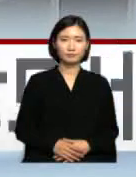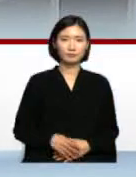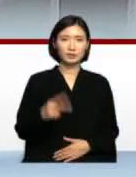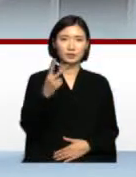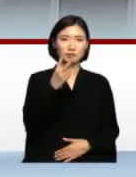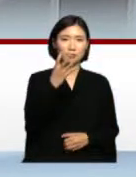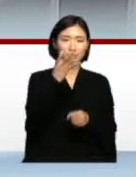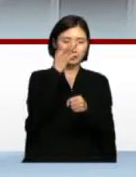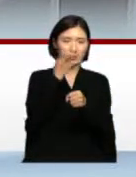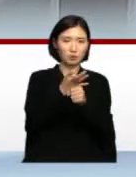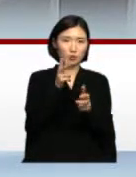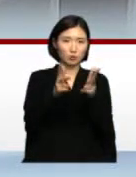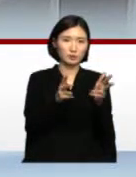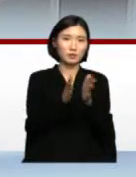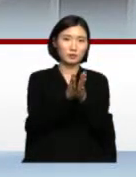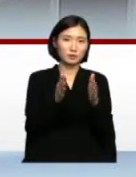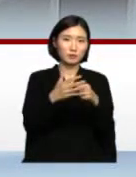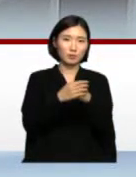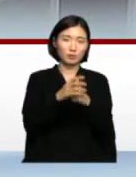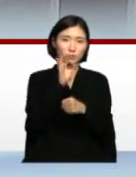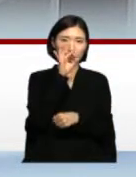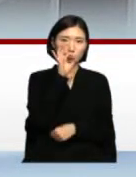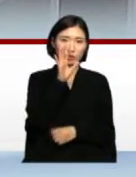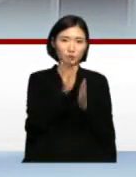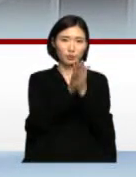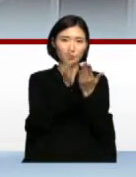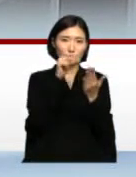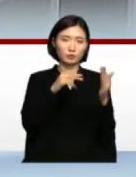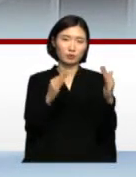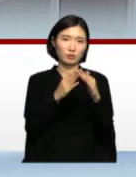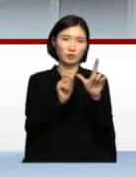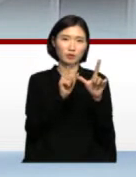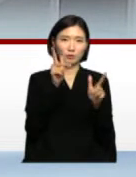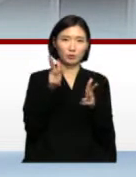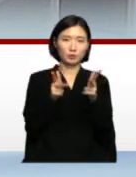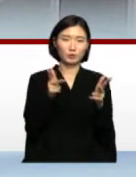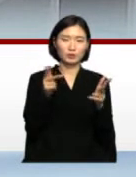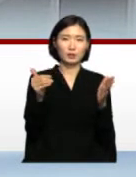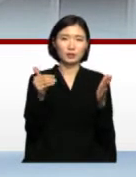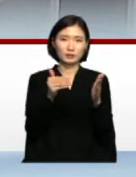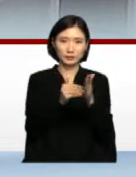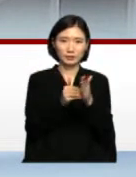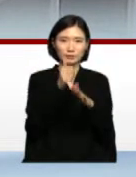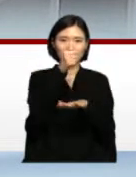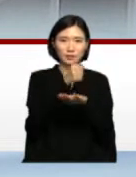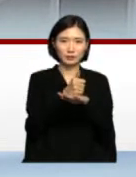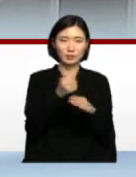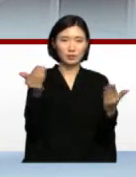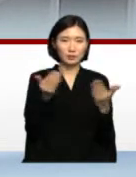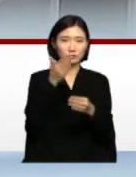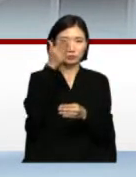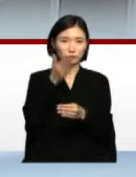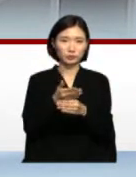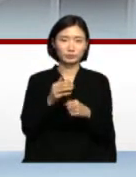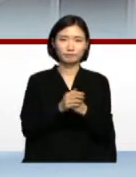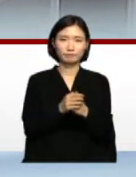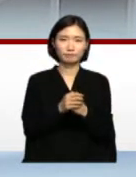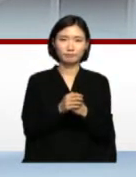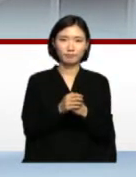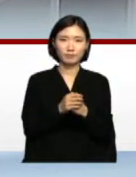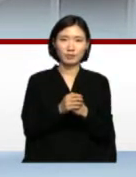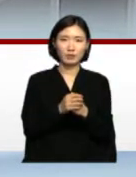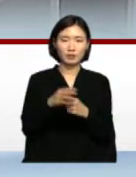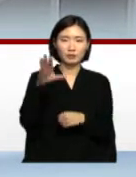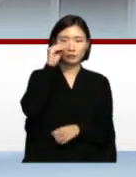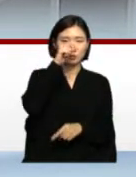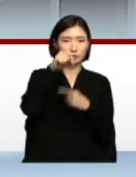지난 2014년 공사에 들어간 마포 중앙도서관이 대부분의 공사를 마치고 마무리 작업에 들어갔습니다. 이와 함께